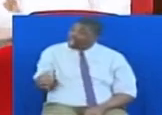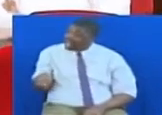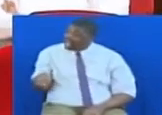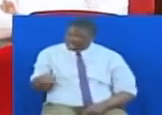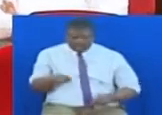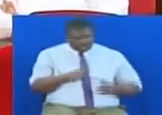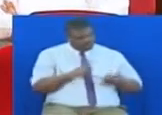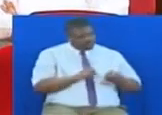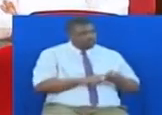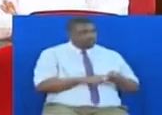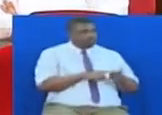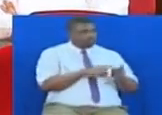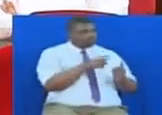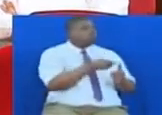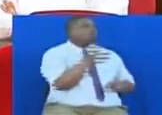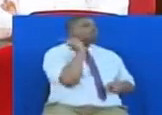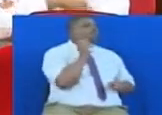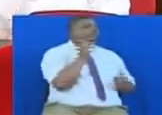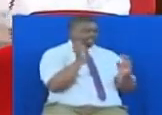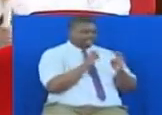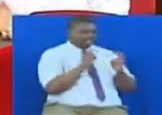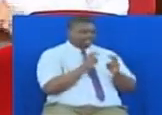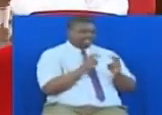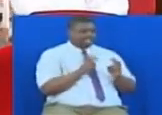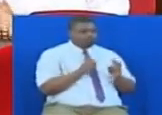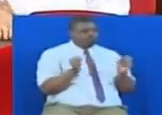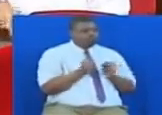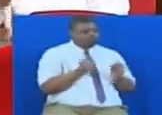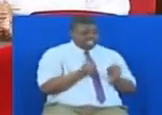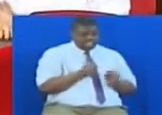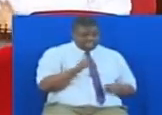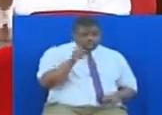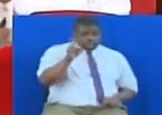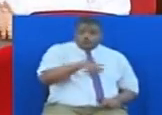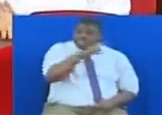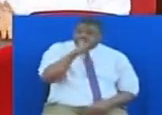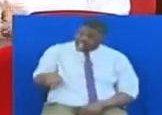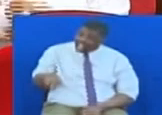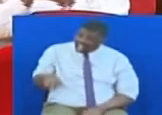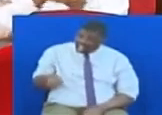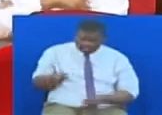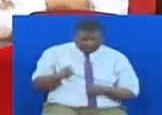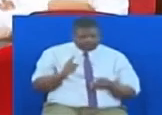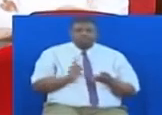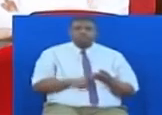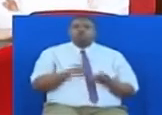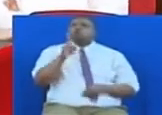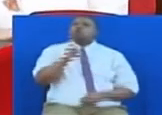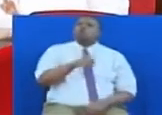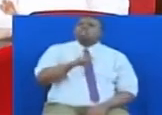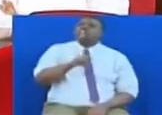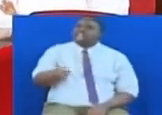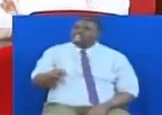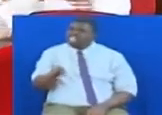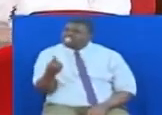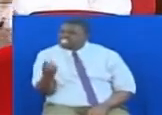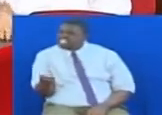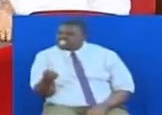Kosa lake ni kuleta umeme wa Mwalimu Nyerere, Stiglas Dodge. Kosa lake ni nini? Ni SGR.